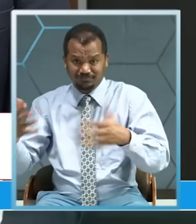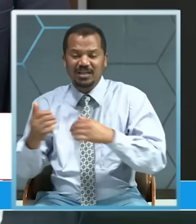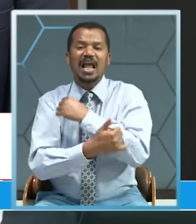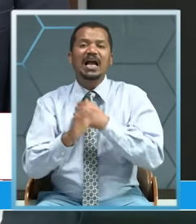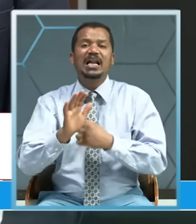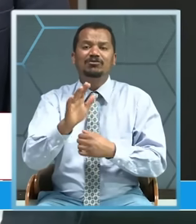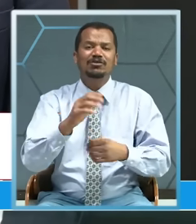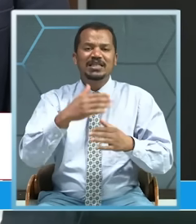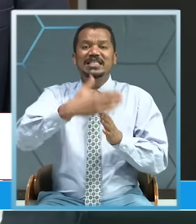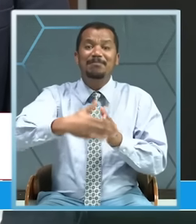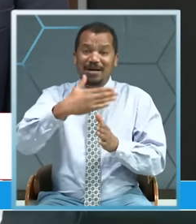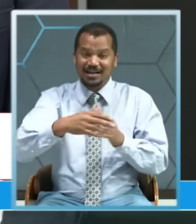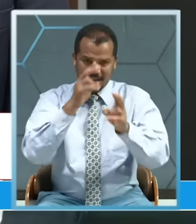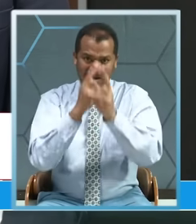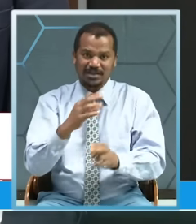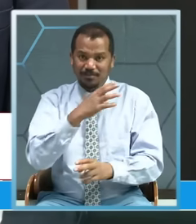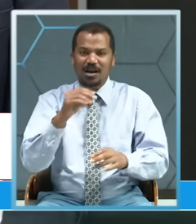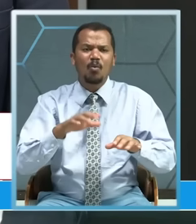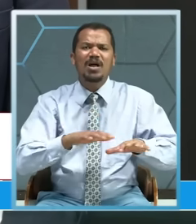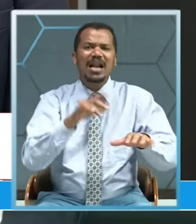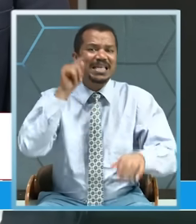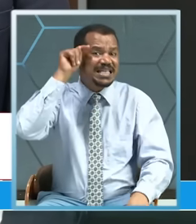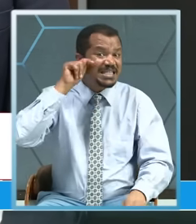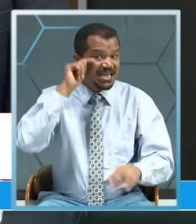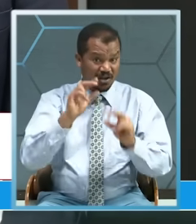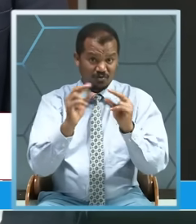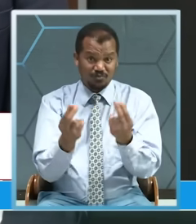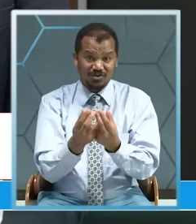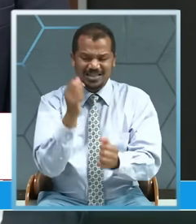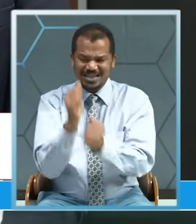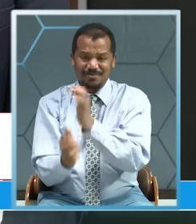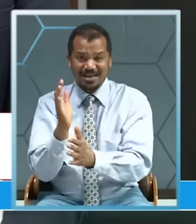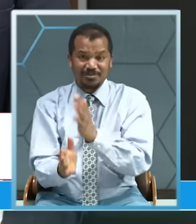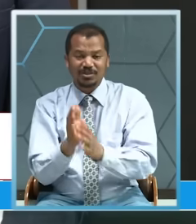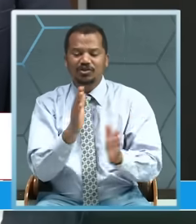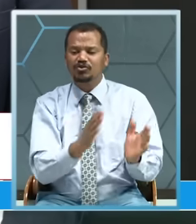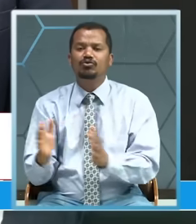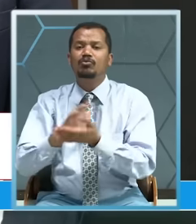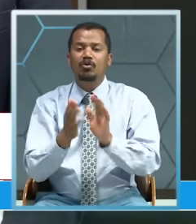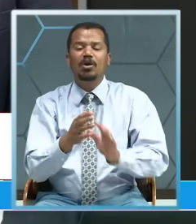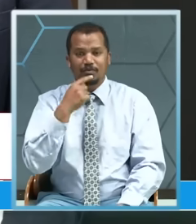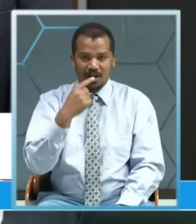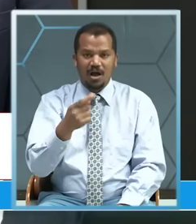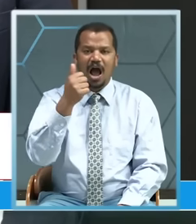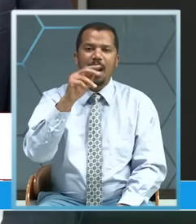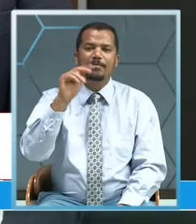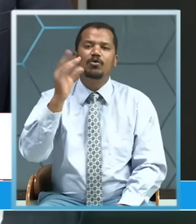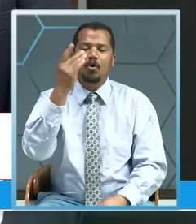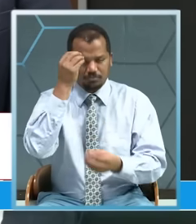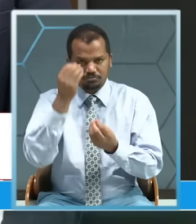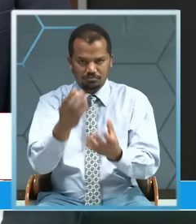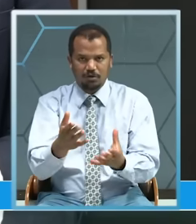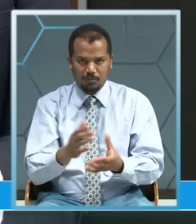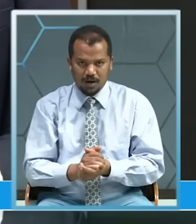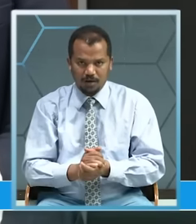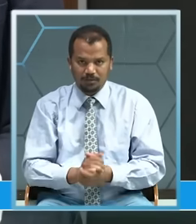ስልጠናቸውን አጠናቀው የሀገራቸውን ዳር ድንበር ለማስከበርና ወራሪውን የትህነግ ቡድን ለመደምሰስ ዝግጁ እንደሆኑ መናገራቸውን